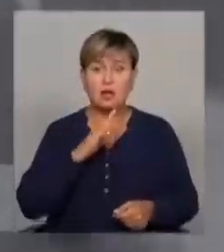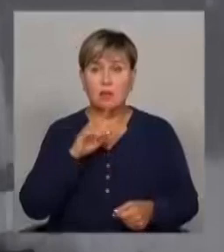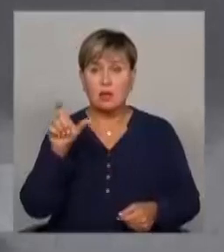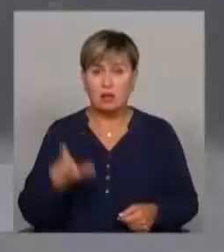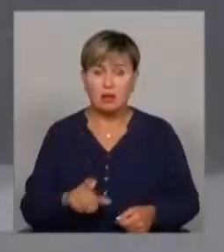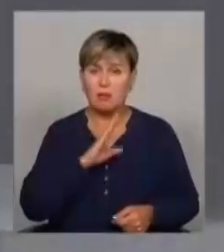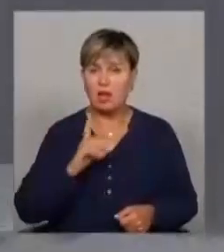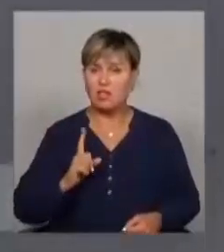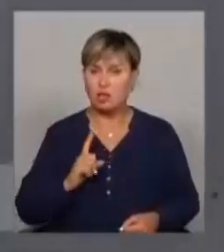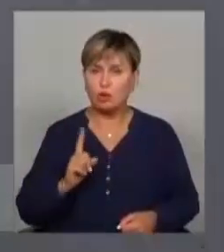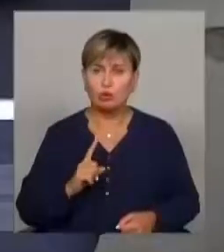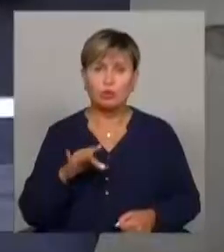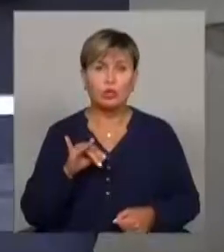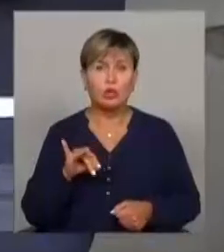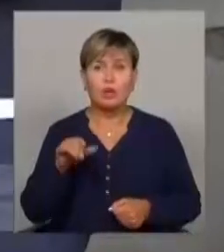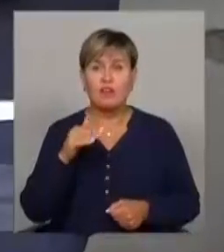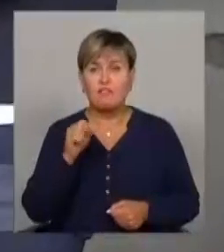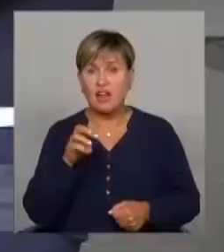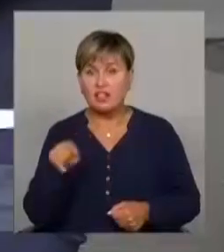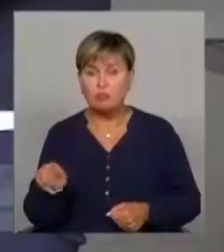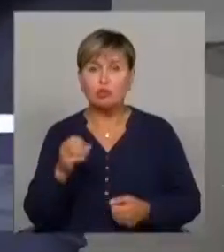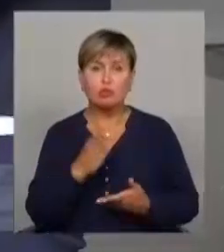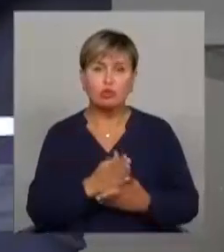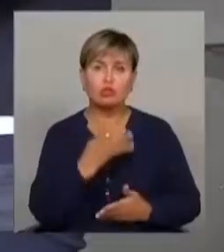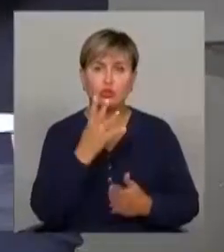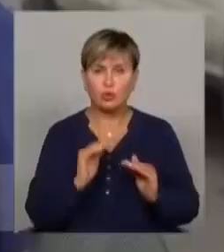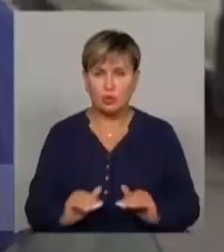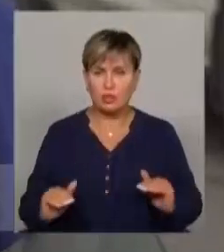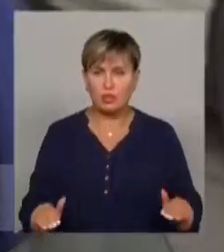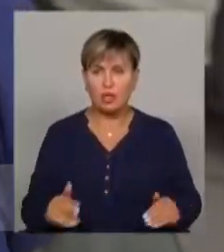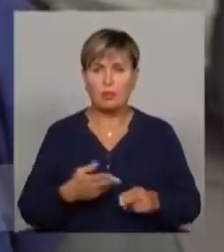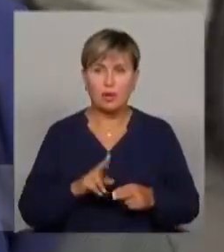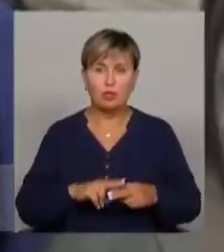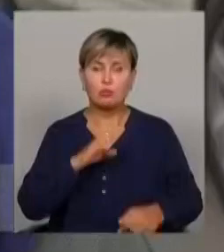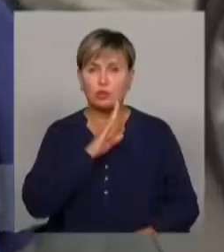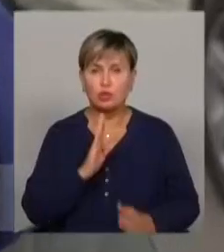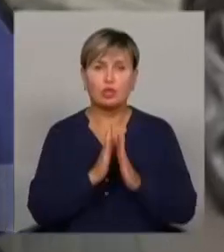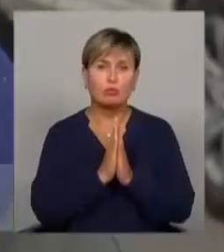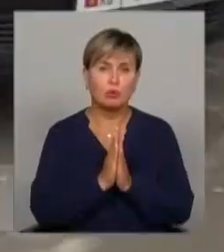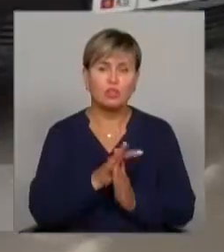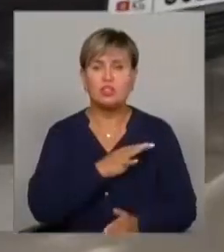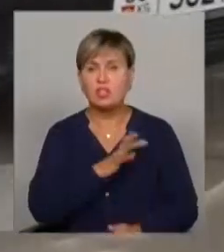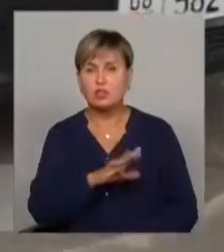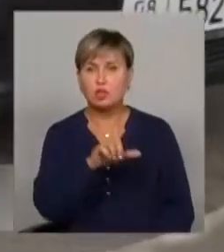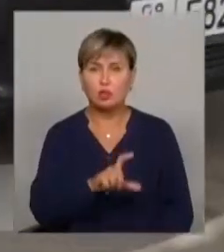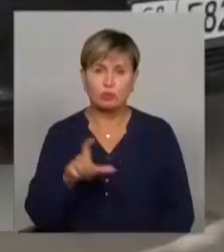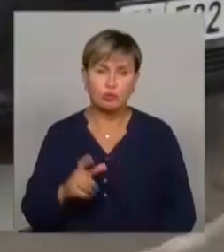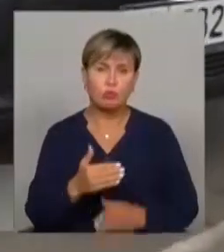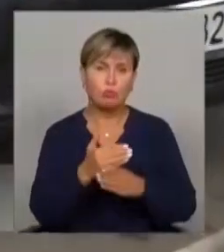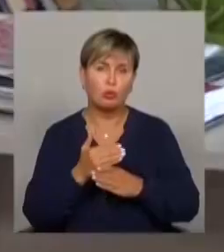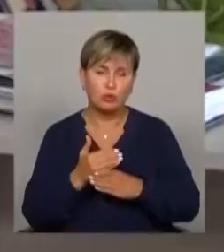– мать-одиночка. Кроме Фатимы, она воспитывает еще 4 детей. Поэтому женщина просит неравнодушных граждан о